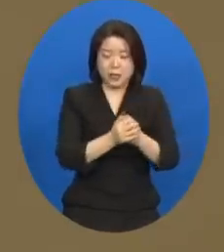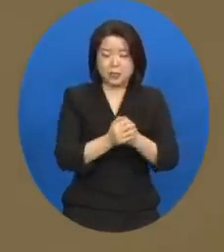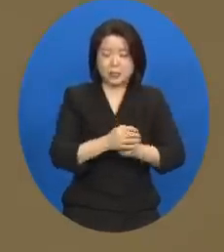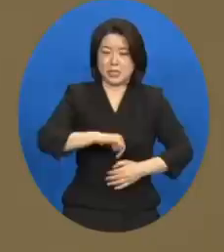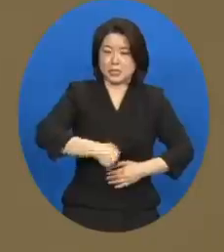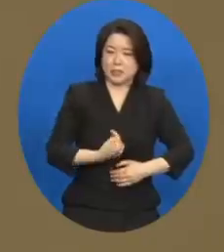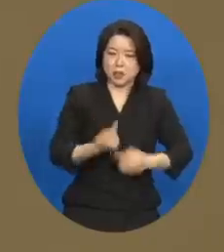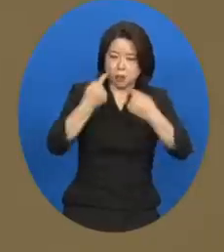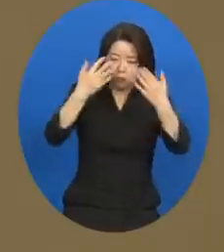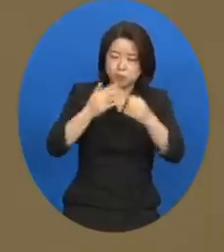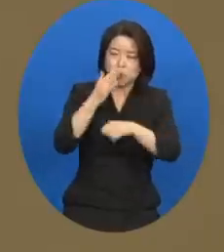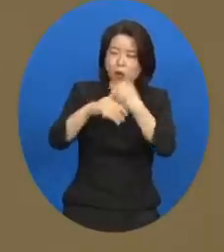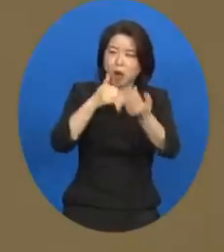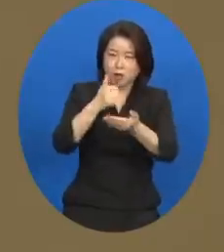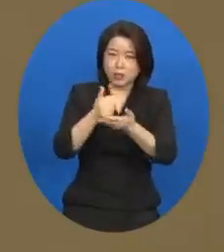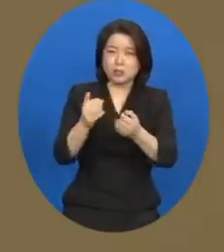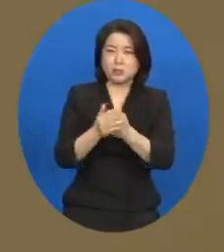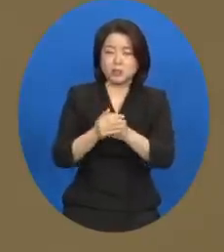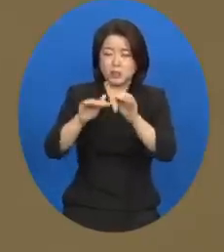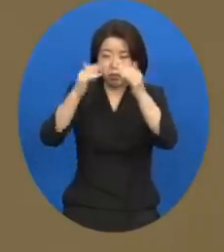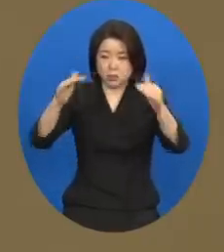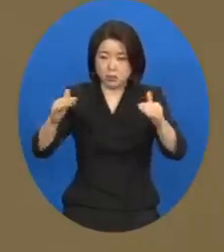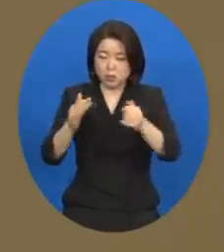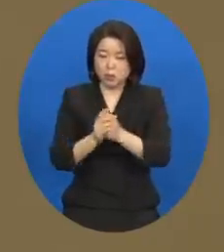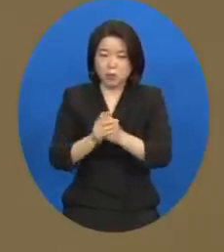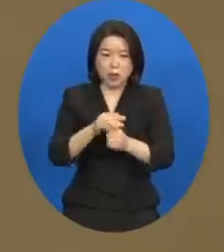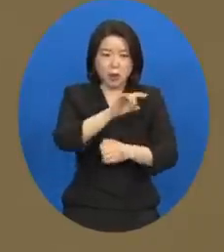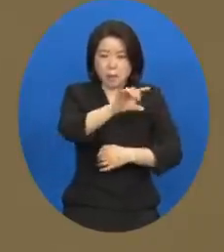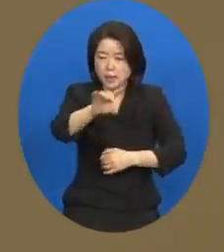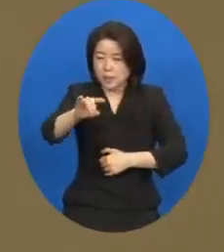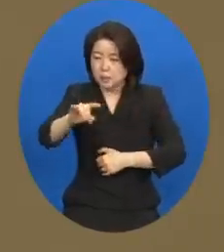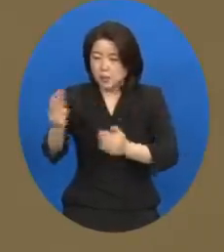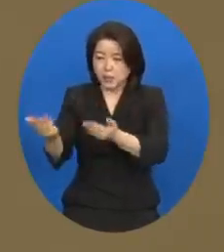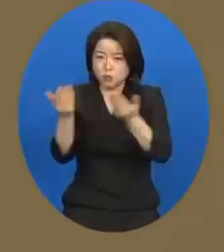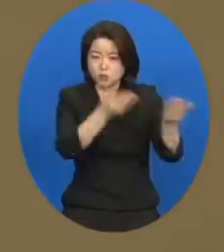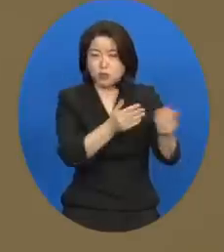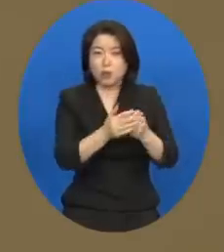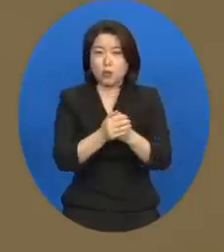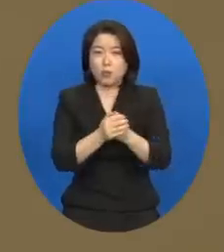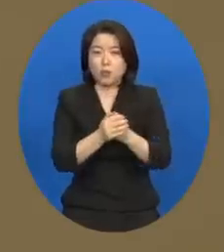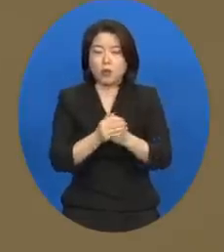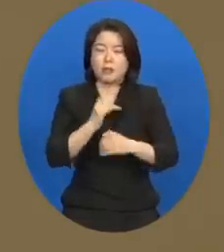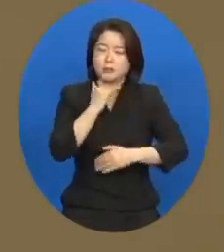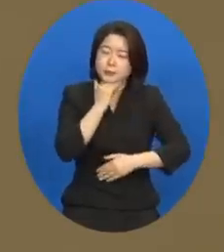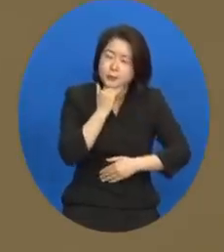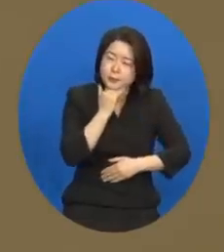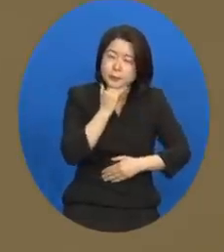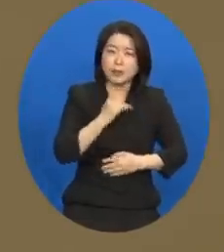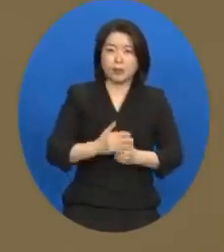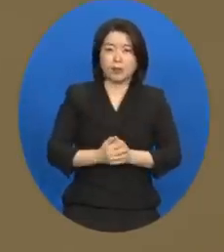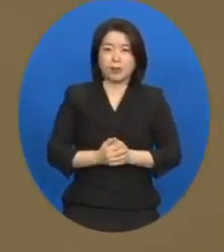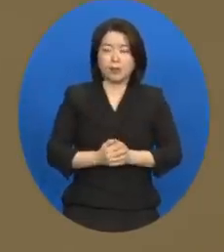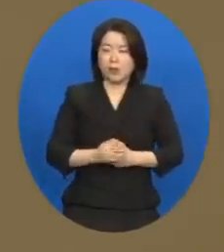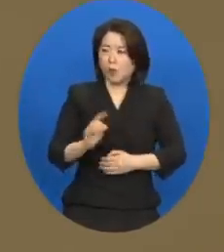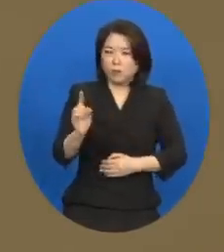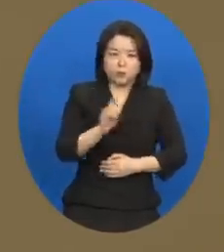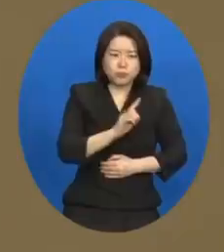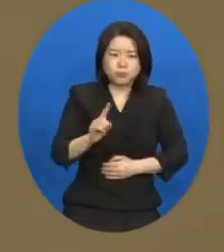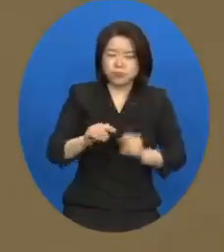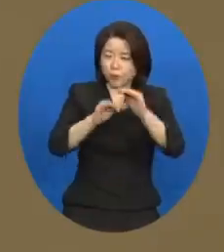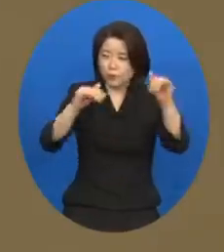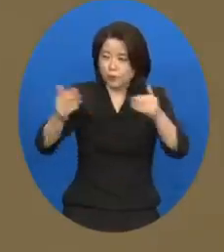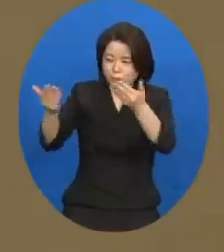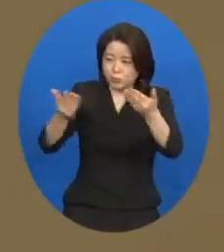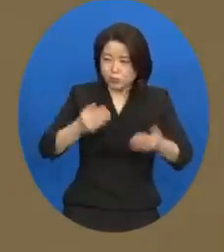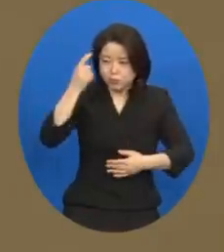자기들에게 분명히 하나님이 성읍을 각 지파에서 내어주라고 해서 기다리고 있는데, 도무지 자기들에게 성읍을